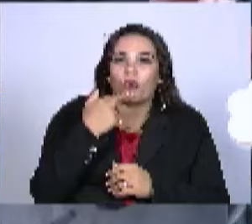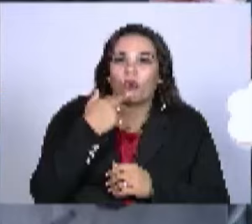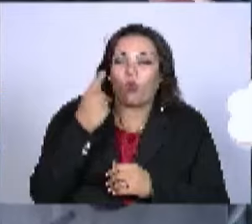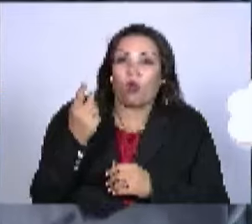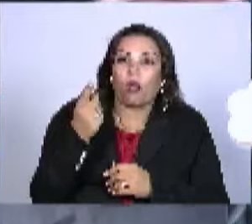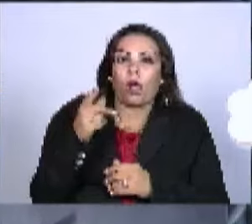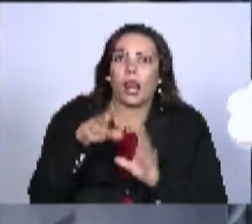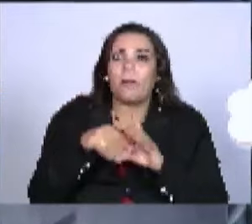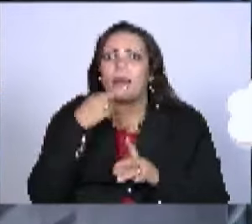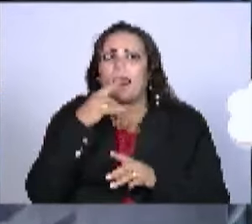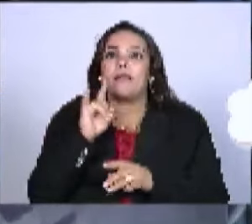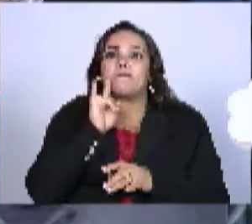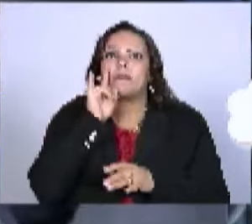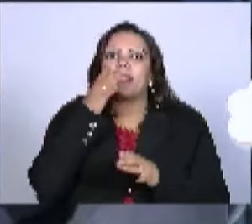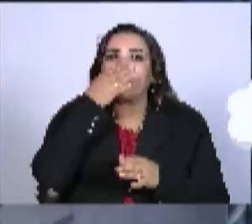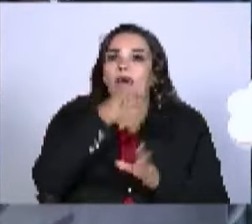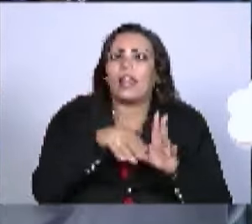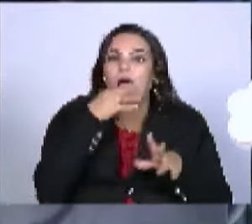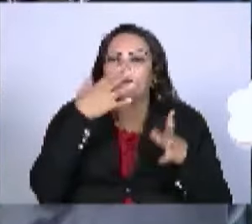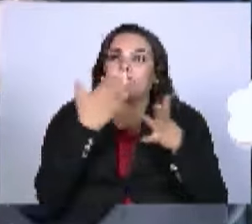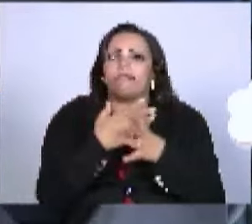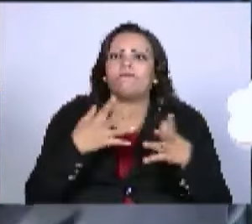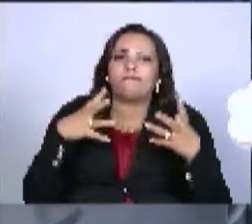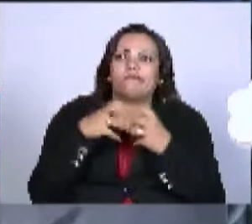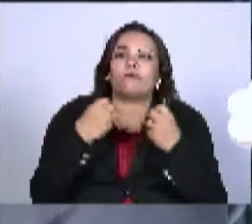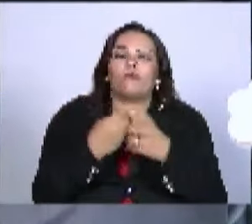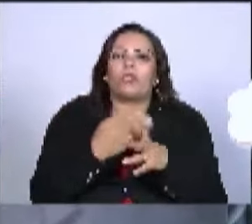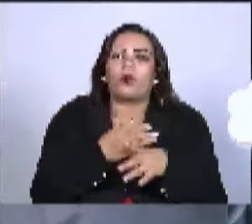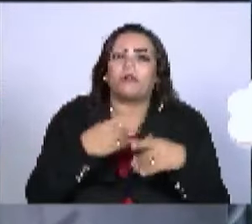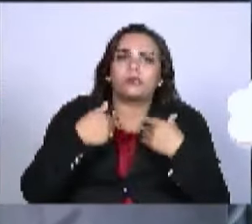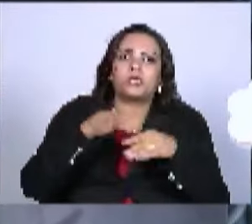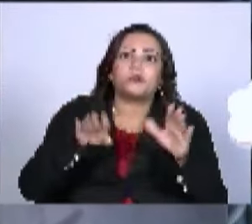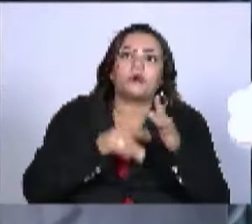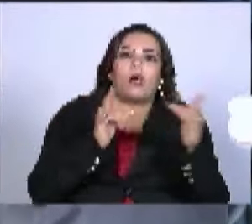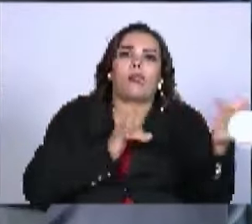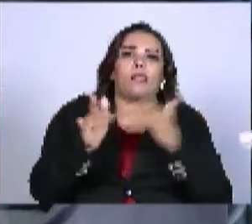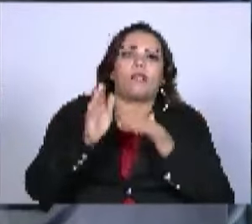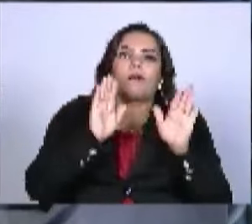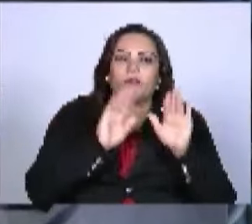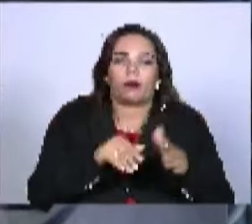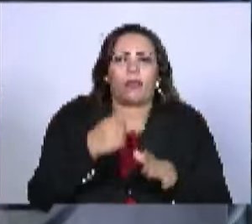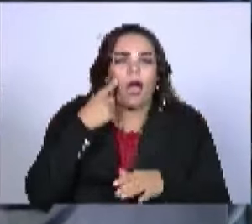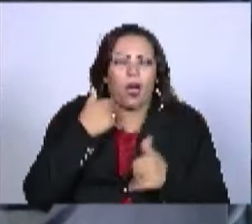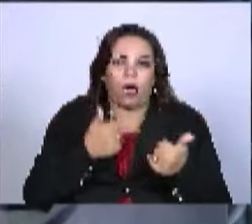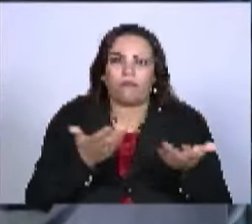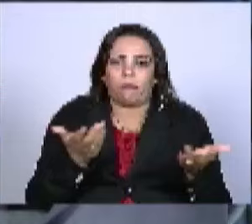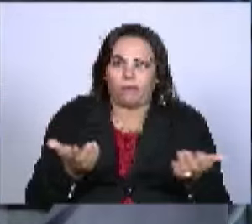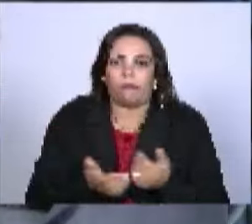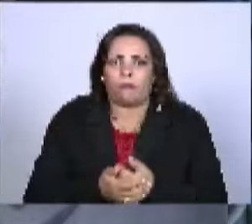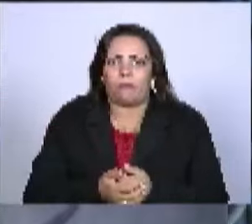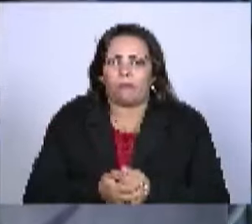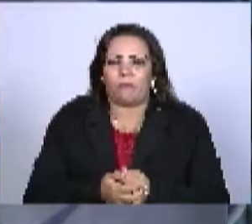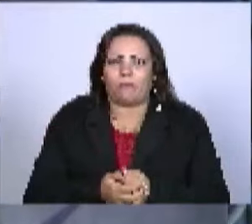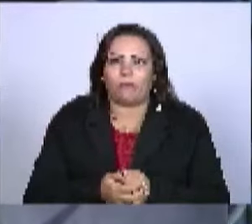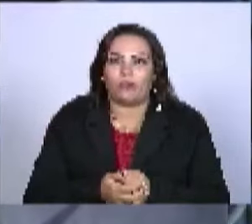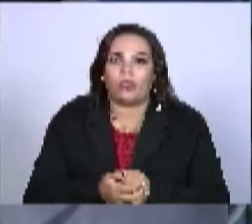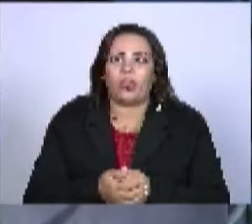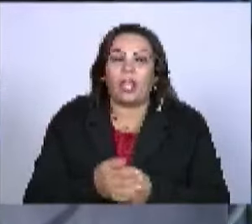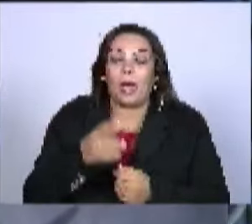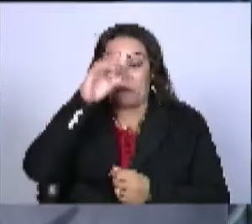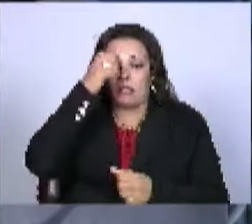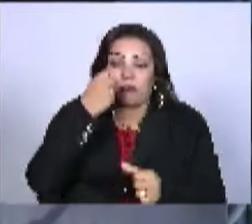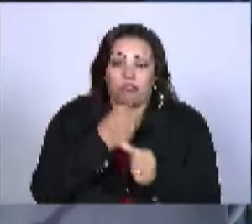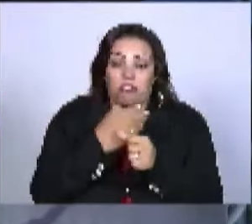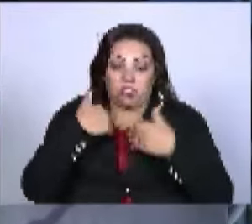انه ايه راح مسك في الموضوع وراح ماشي واتهمها بالانحراف رغم انه اسقاط